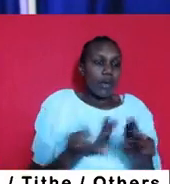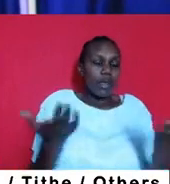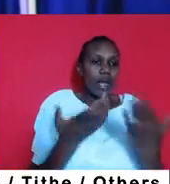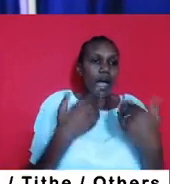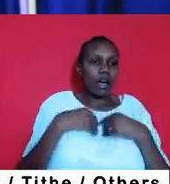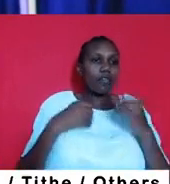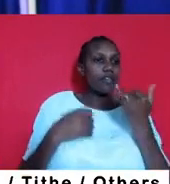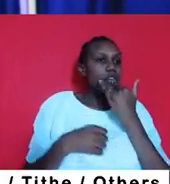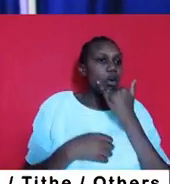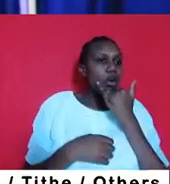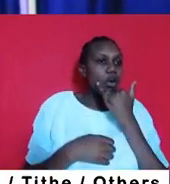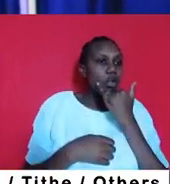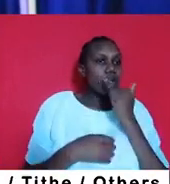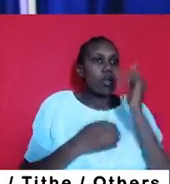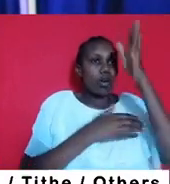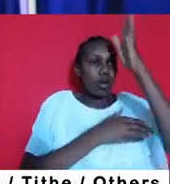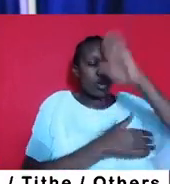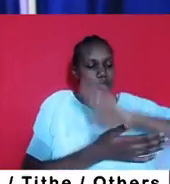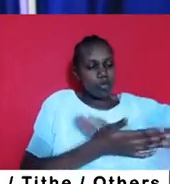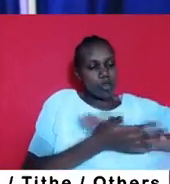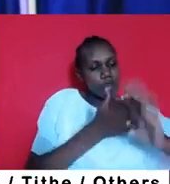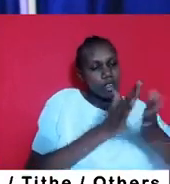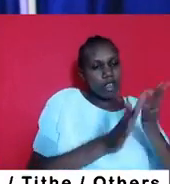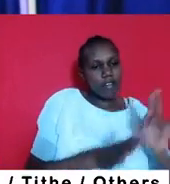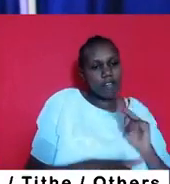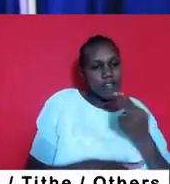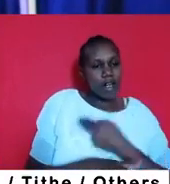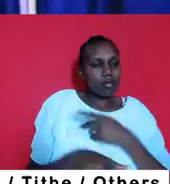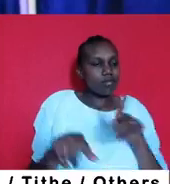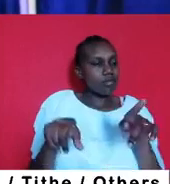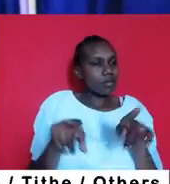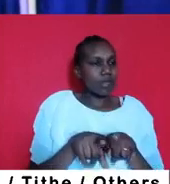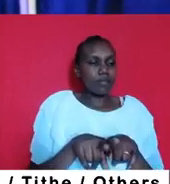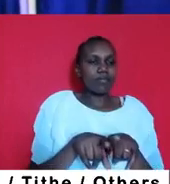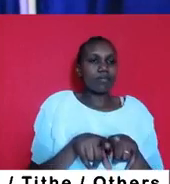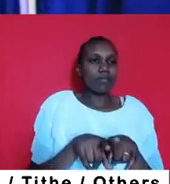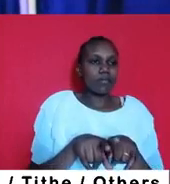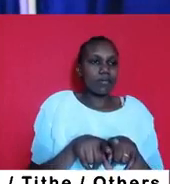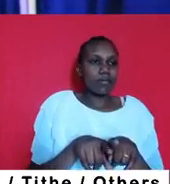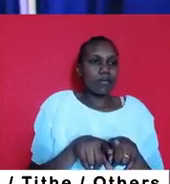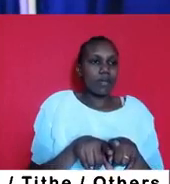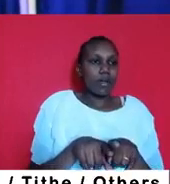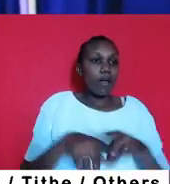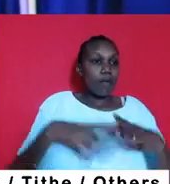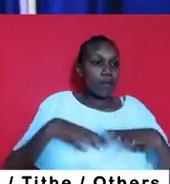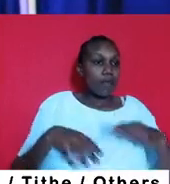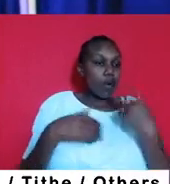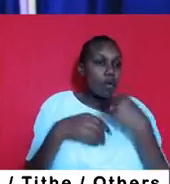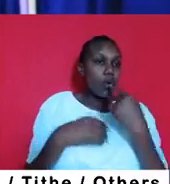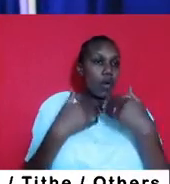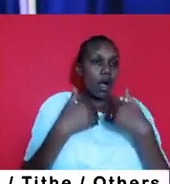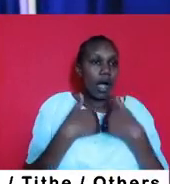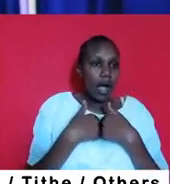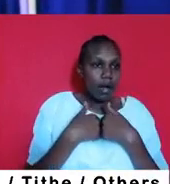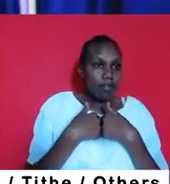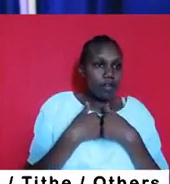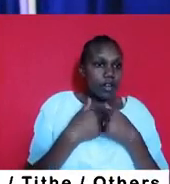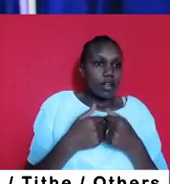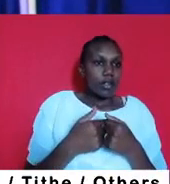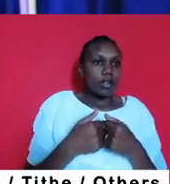tumekosa, ukaweza kutuhurumia na kutusamehe. Wale ambao wamemwaga damu